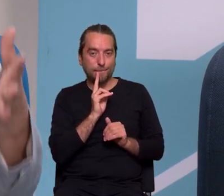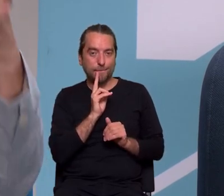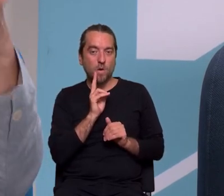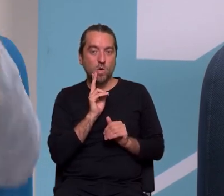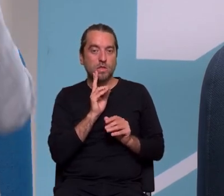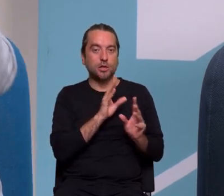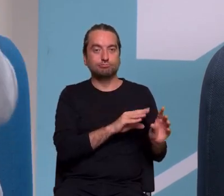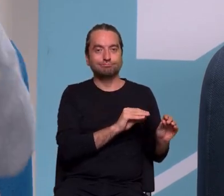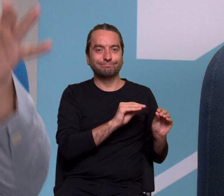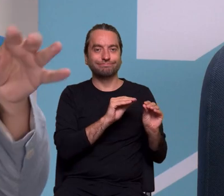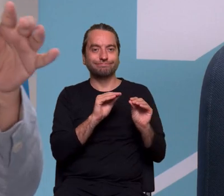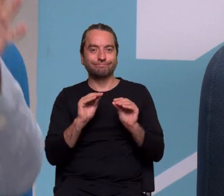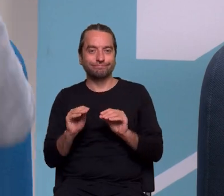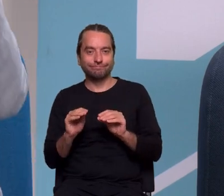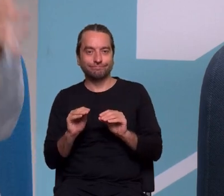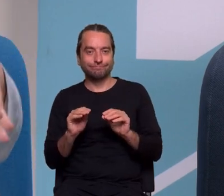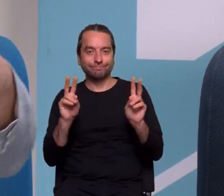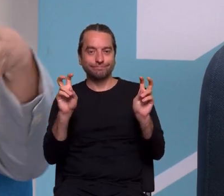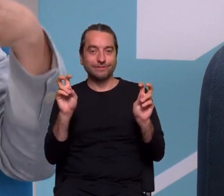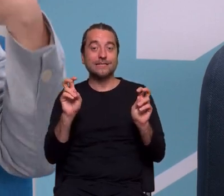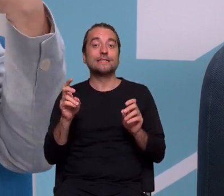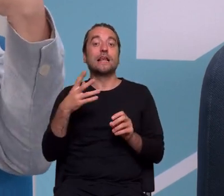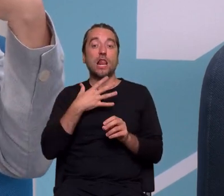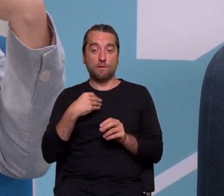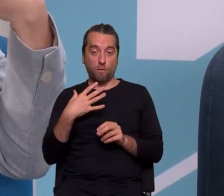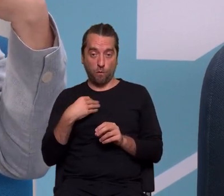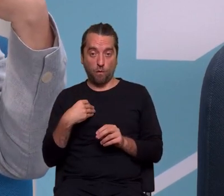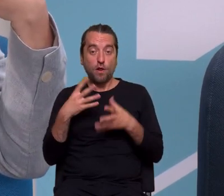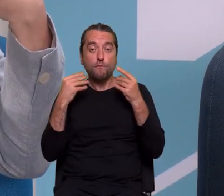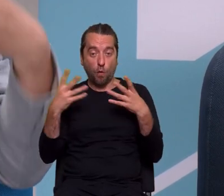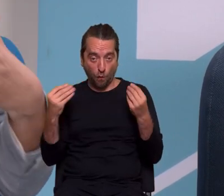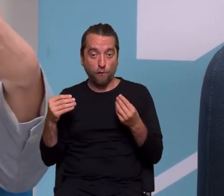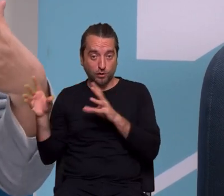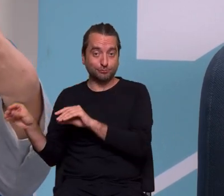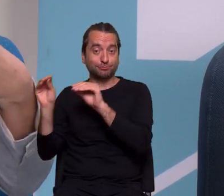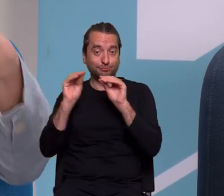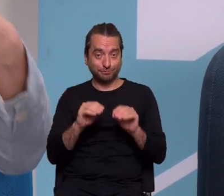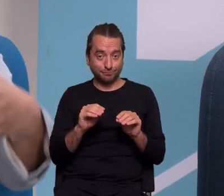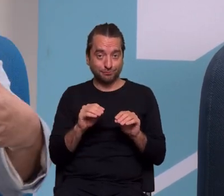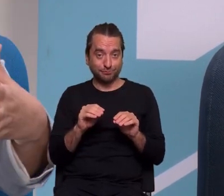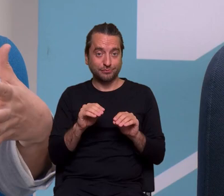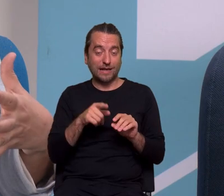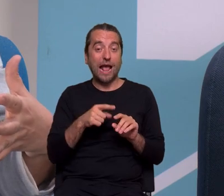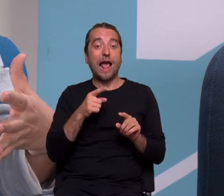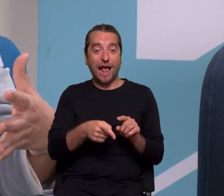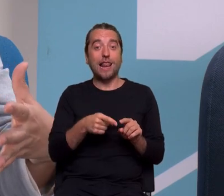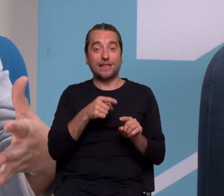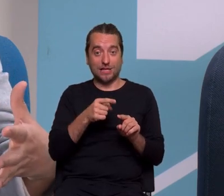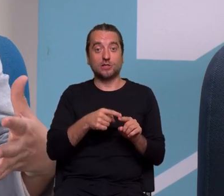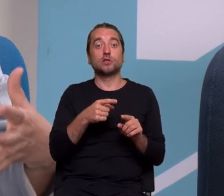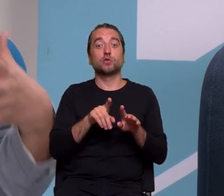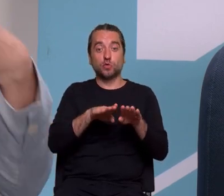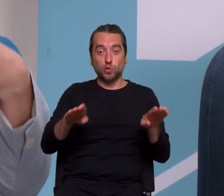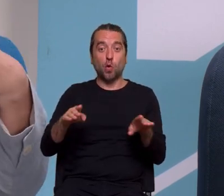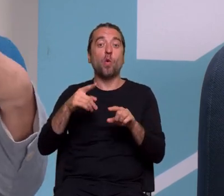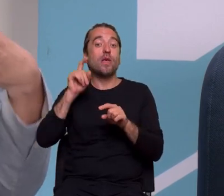repatriantce w cudzysłowie ze Lwowa, ale kupiony jest to stół